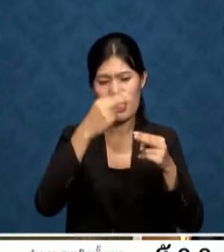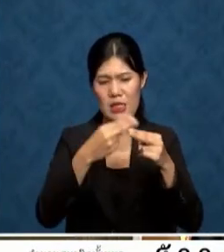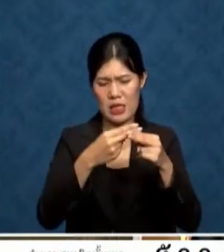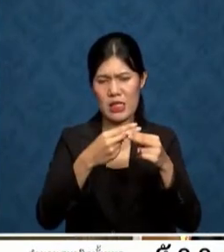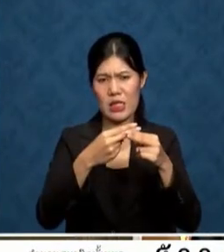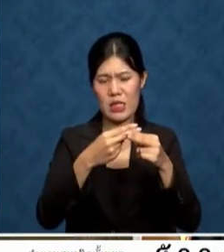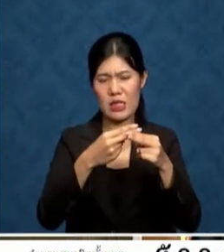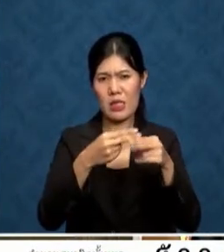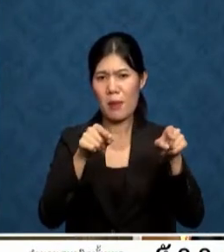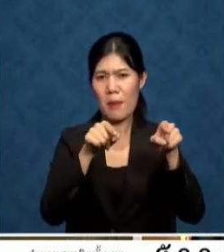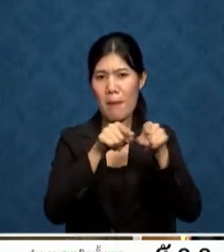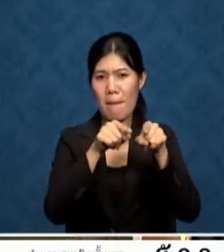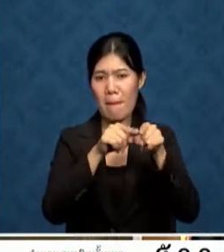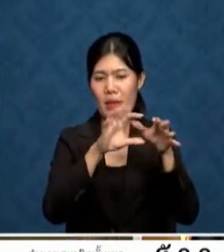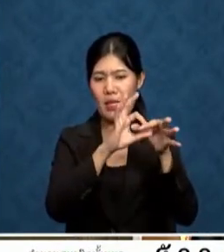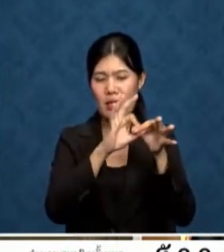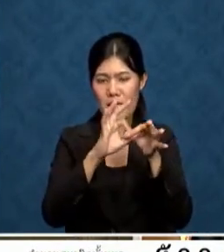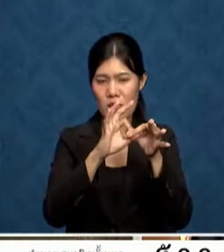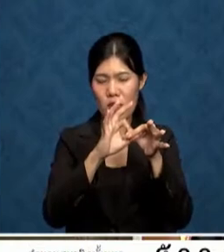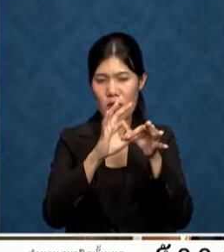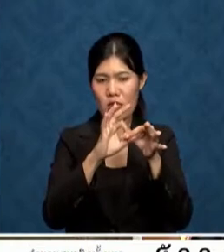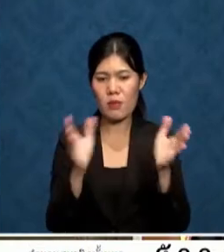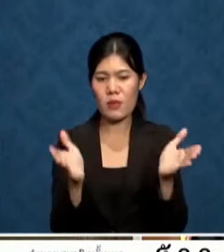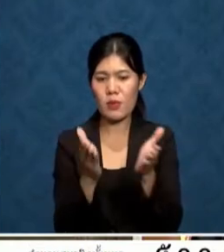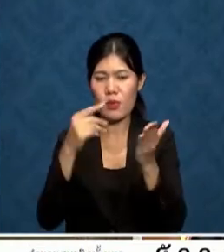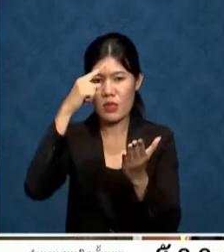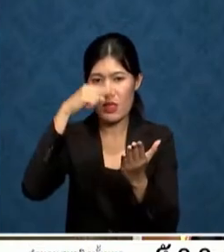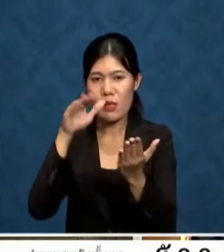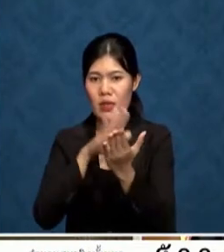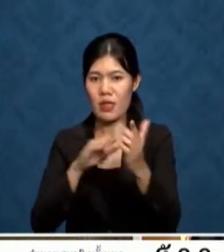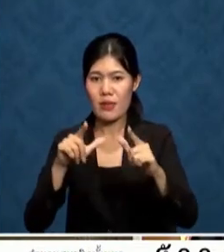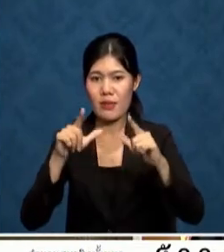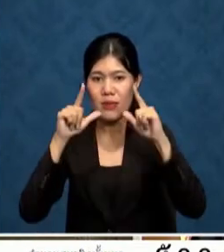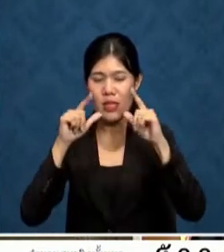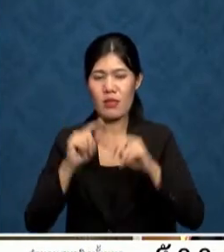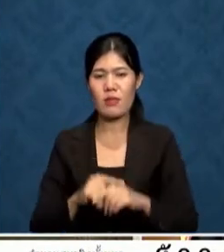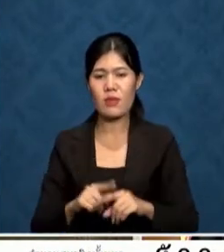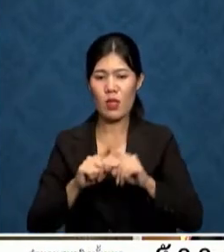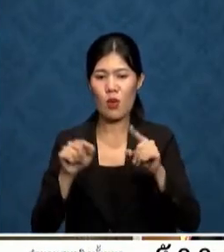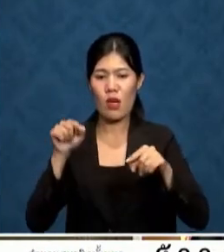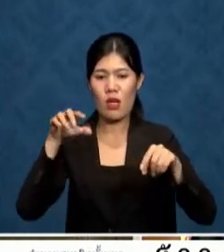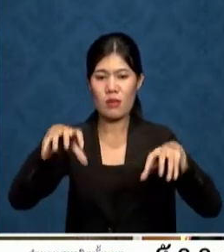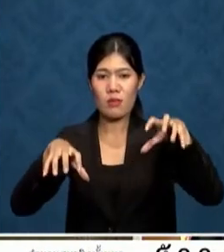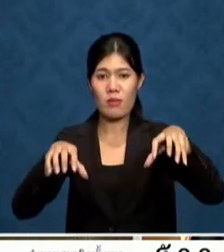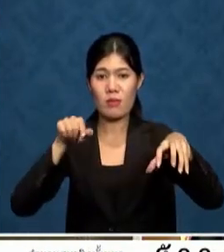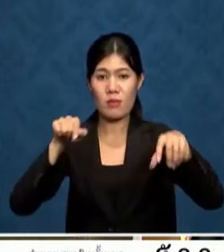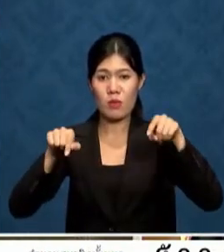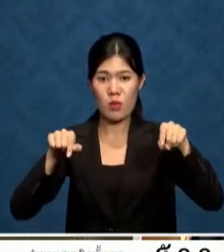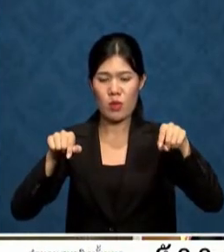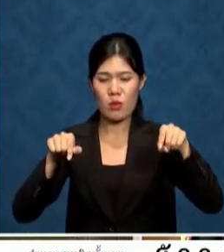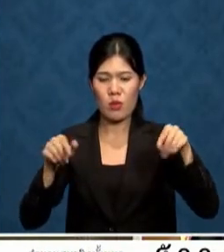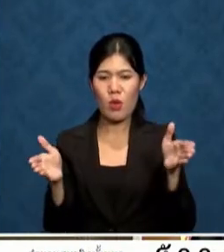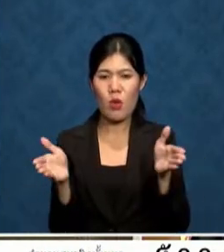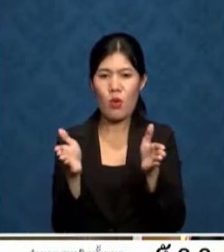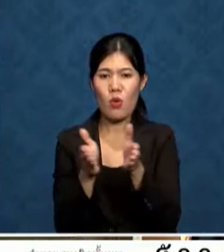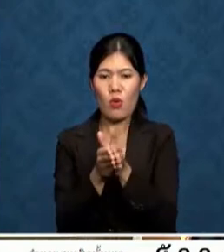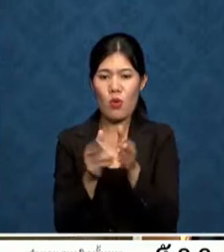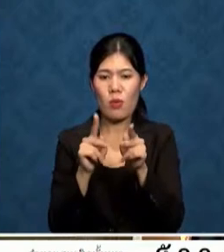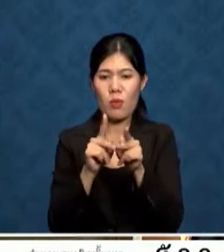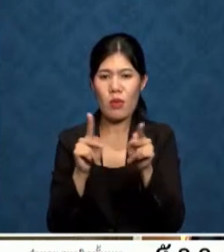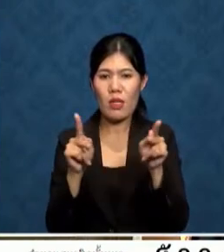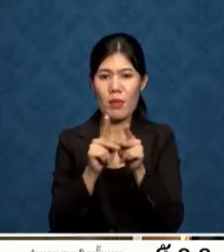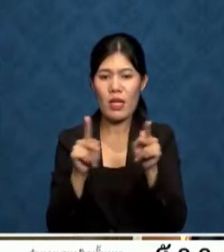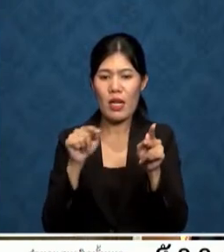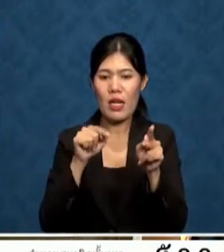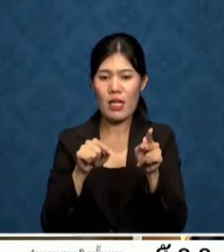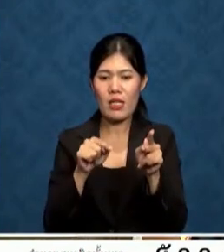กรมพศึกษากับอพทถ้าข้อมูลผมไม่ผิดนะครับ 2หน่วยงานเยถ้าไม่ได้อยู่ในคณะกรรมการยุทธศาสตร์ Soft